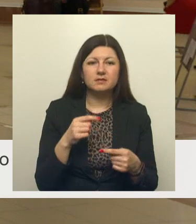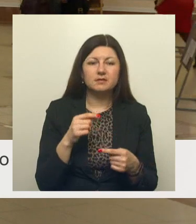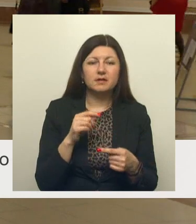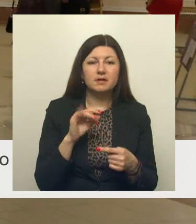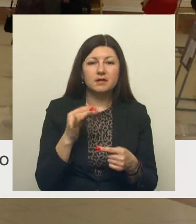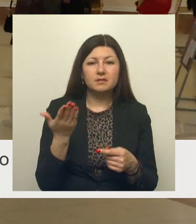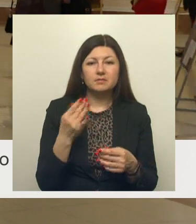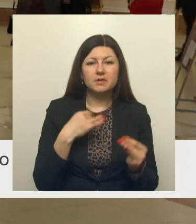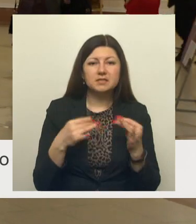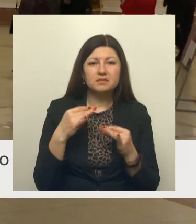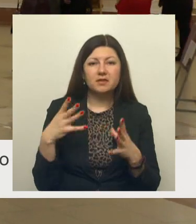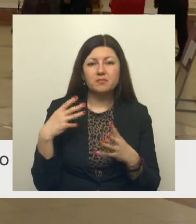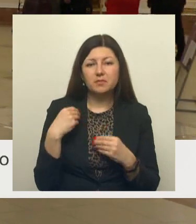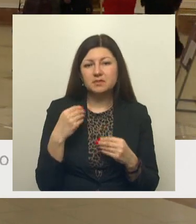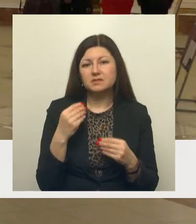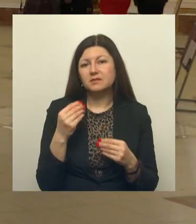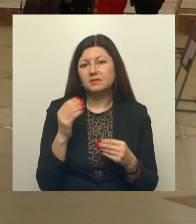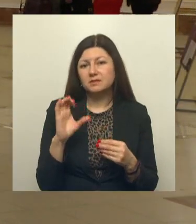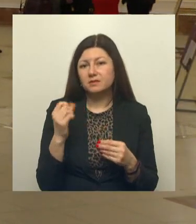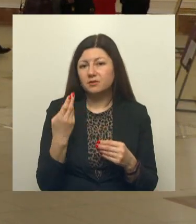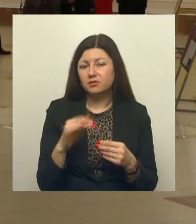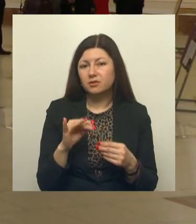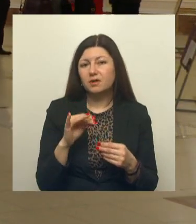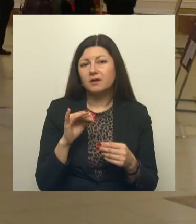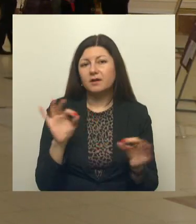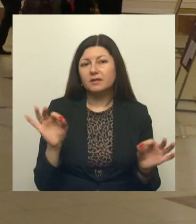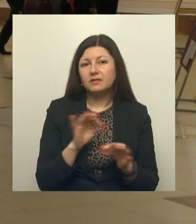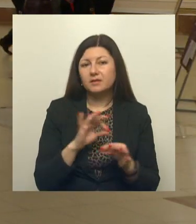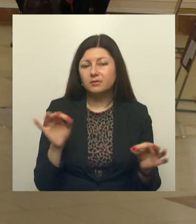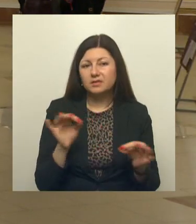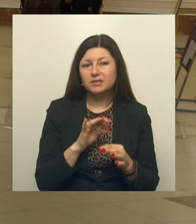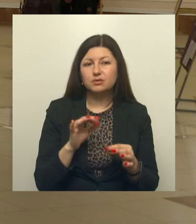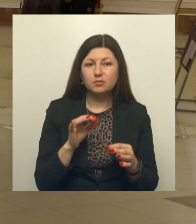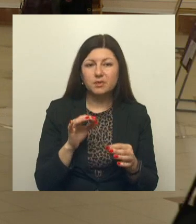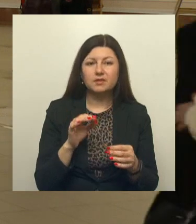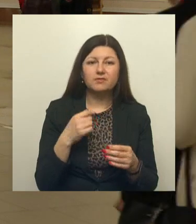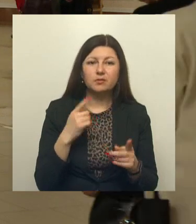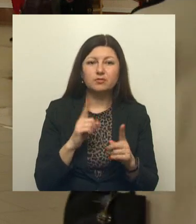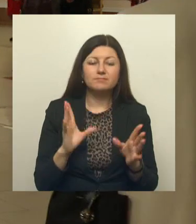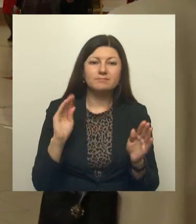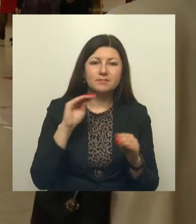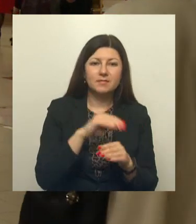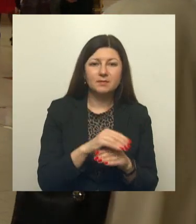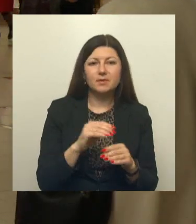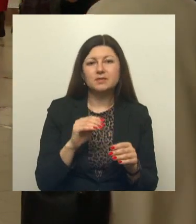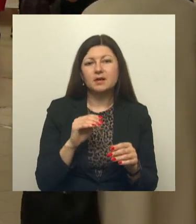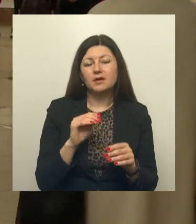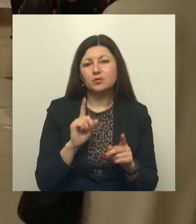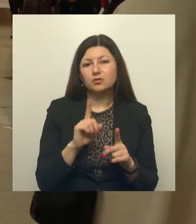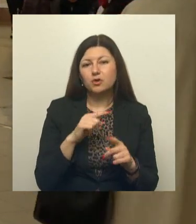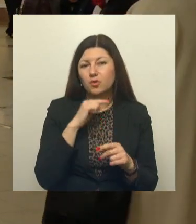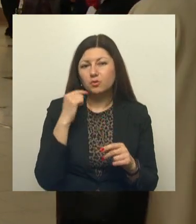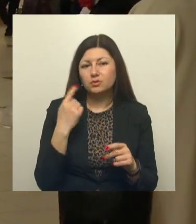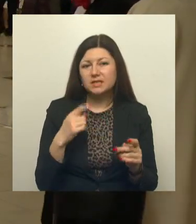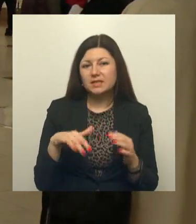тема нравится. А поскольку оркестр русских народных инструментов, я решил туда вплести еще русские народные мотивы